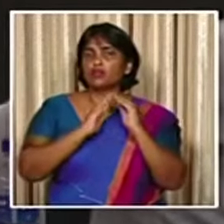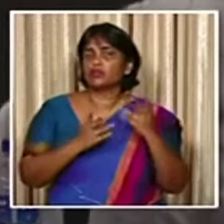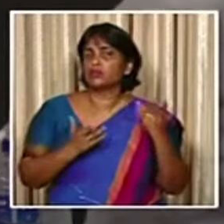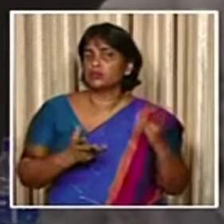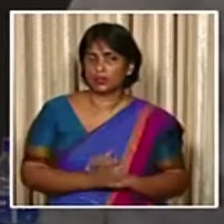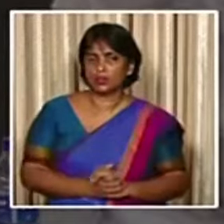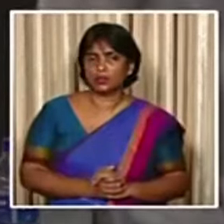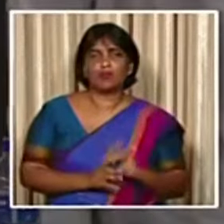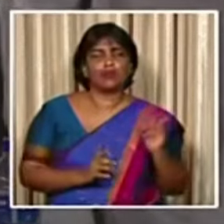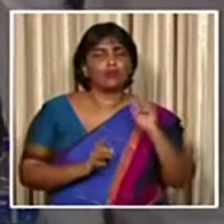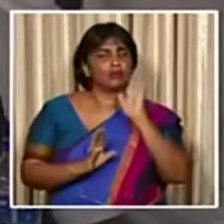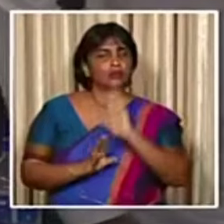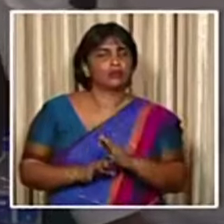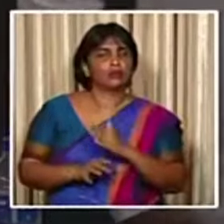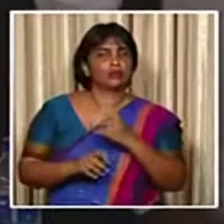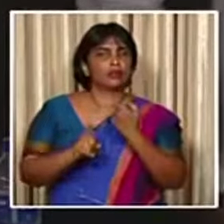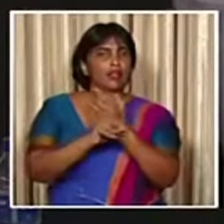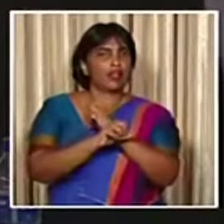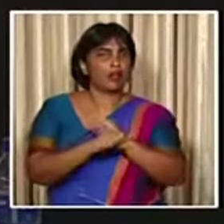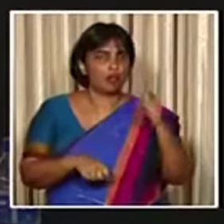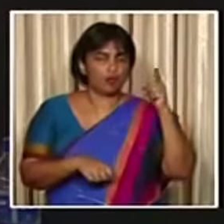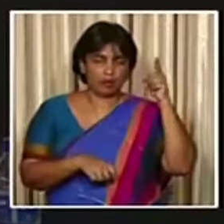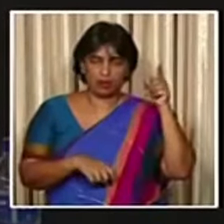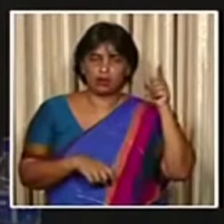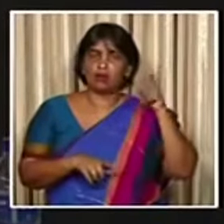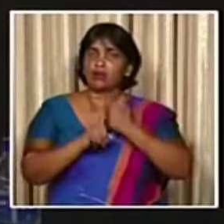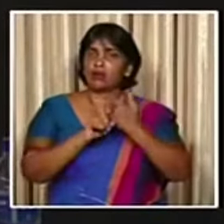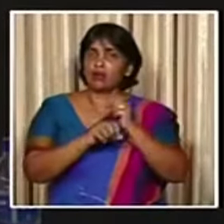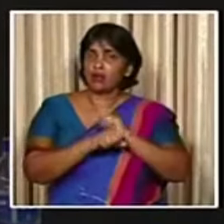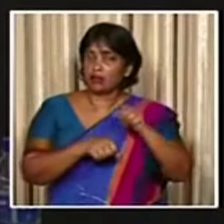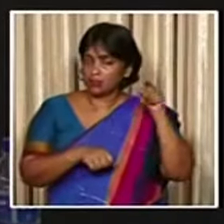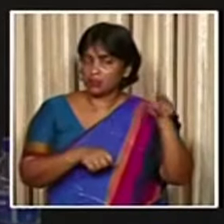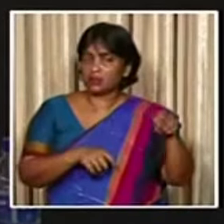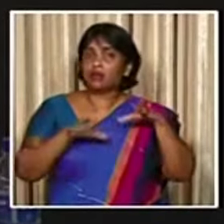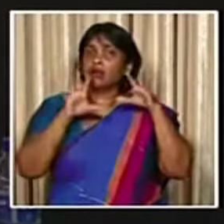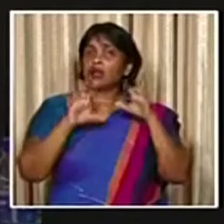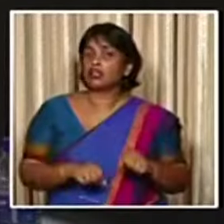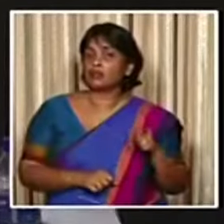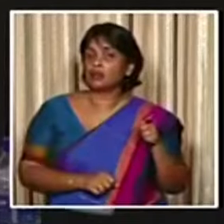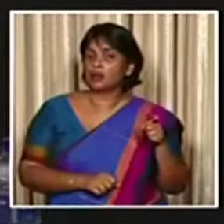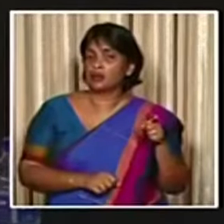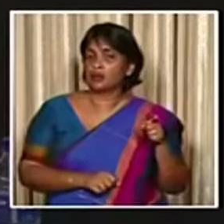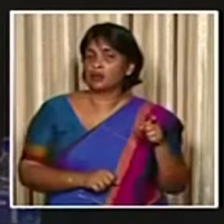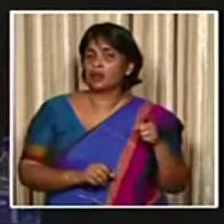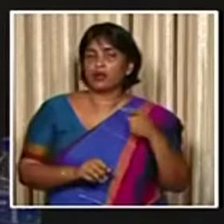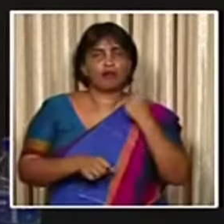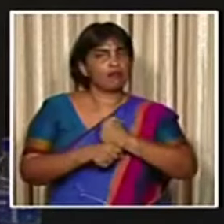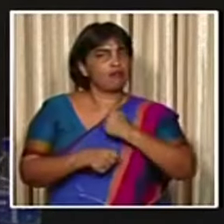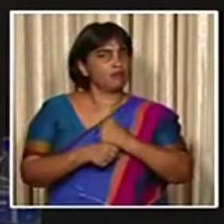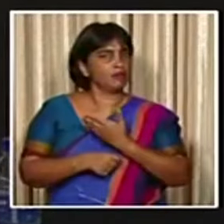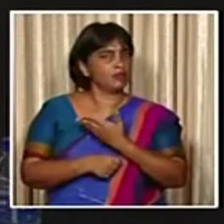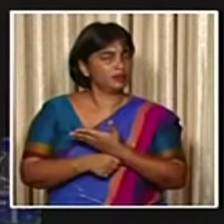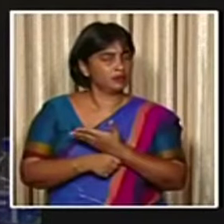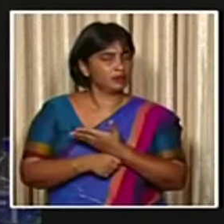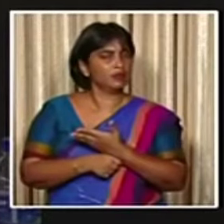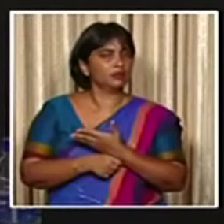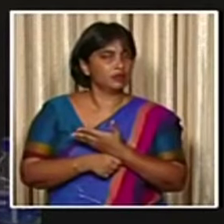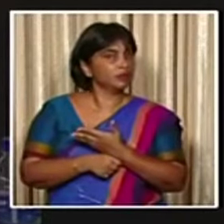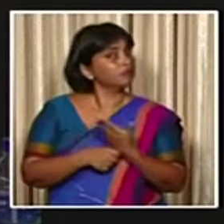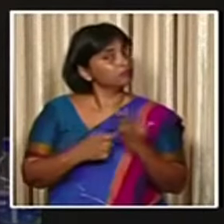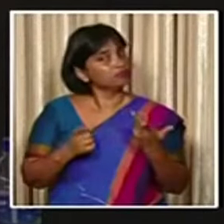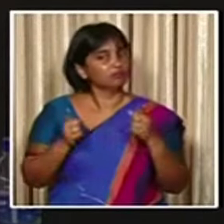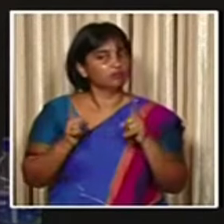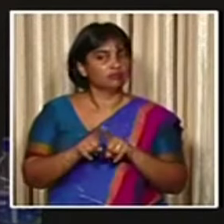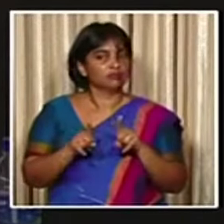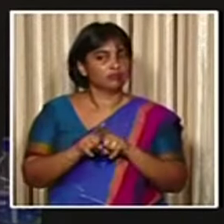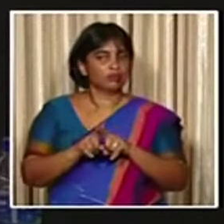කාර්යාලය තියෙන්නේ? කාර්යාලය තියෙන්නේ ගුවන්තොටුපළේ. ගුවන්තොටුපළ අයිති කාටද? මේ ලක් රජයට. හරි,